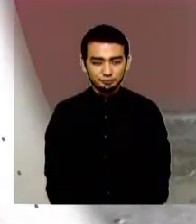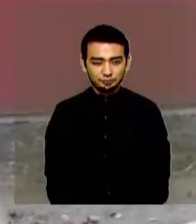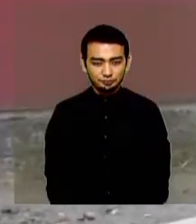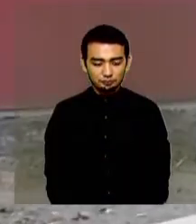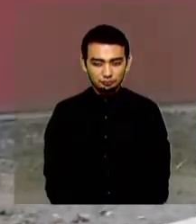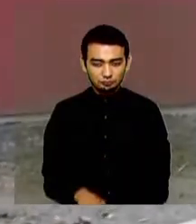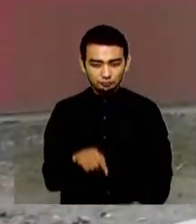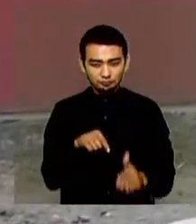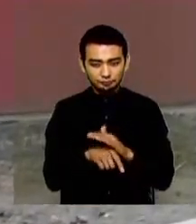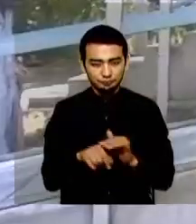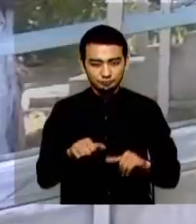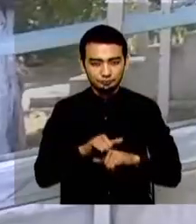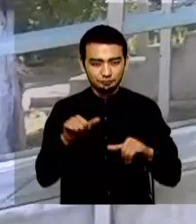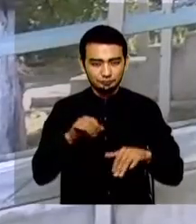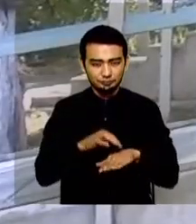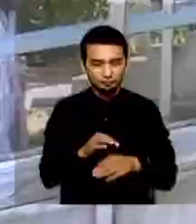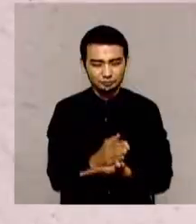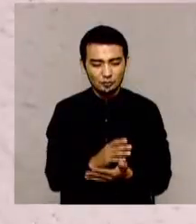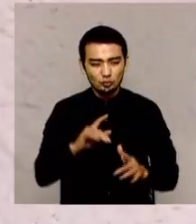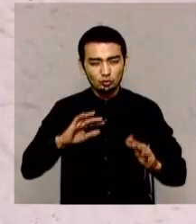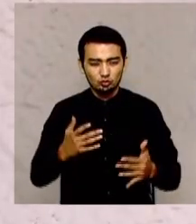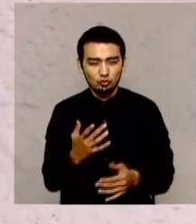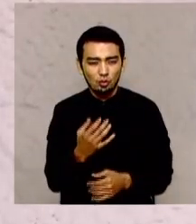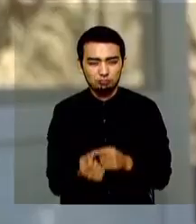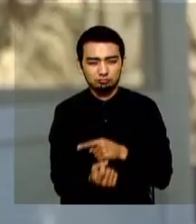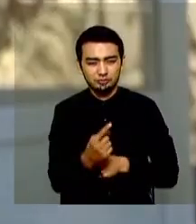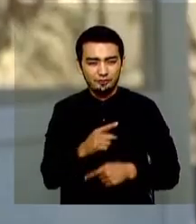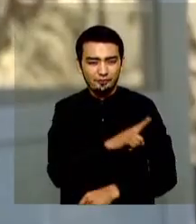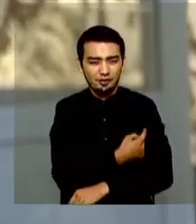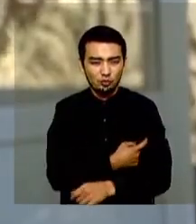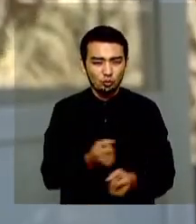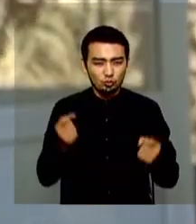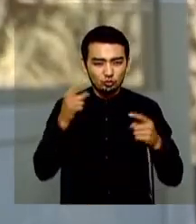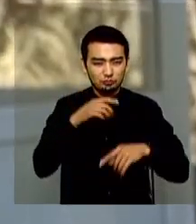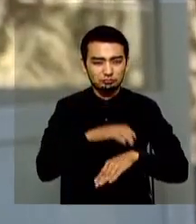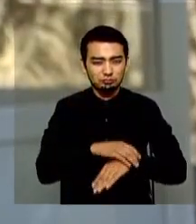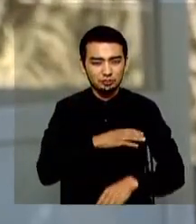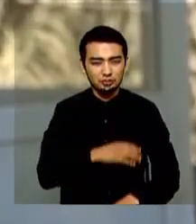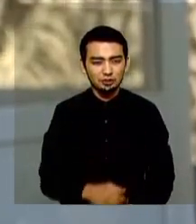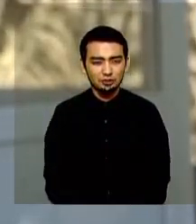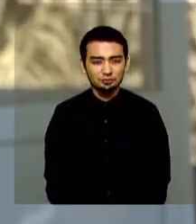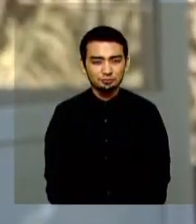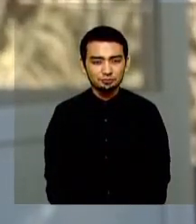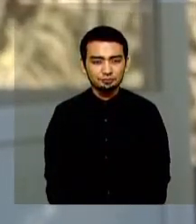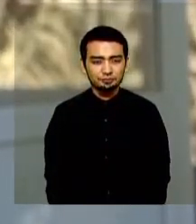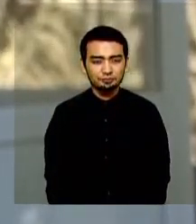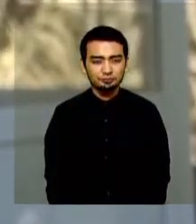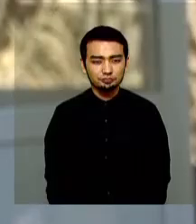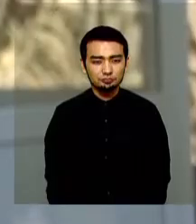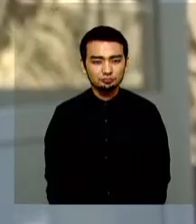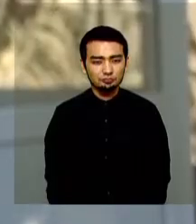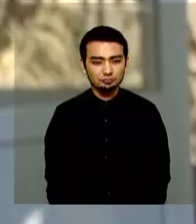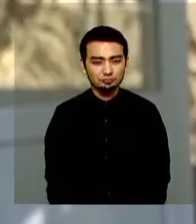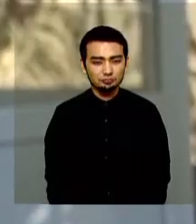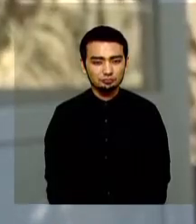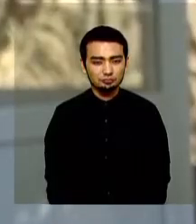Корь стремительно распространяется. Сколько случаев уже выявили врачи? Зарегистрировано 3 завозных случая из